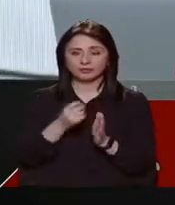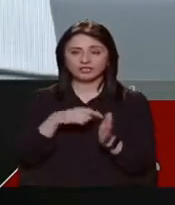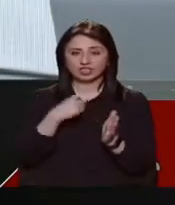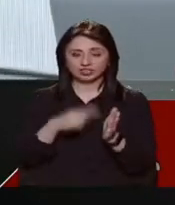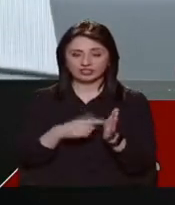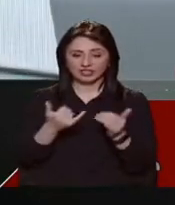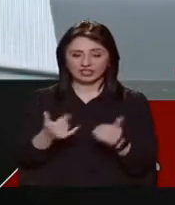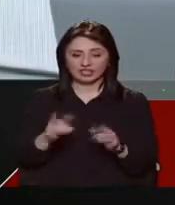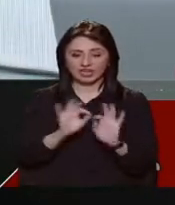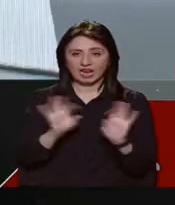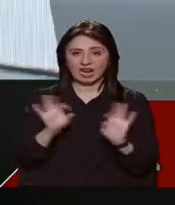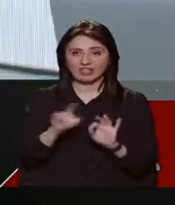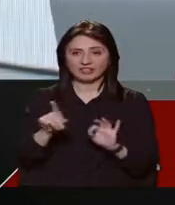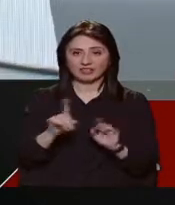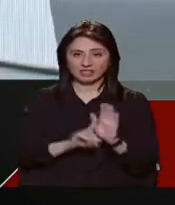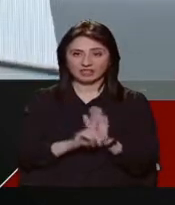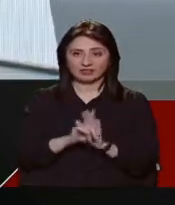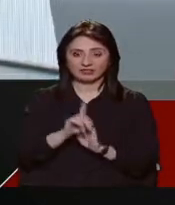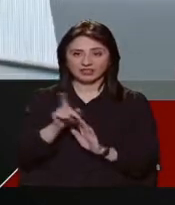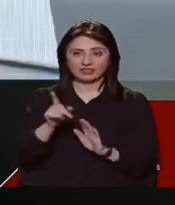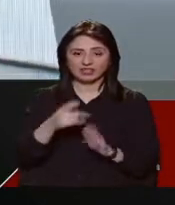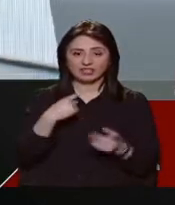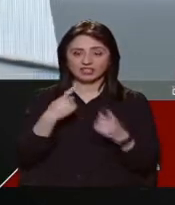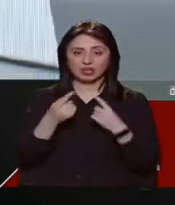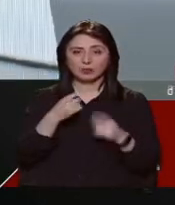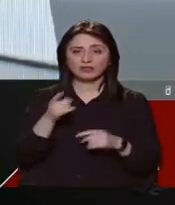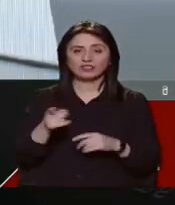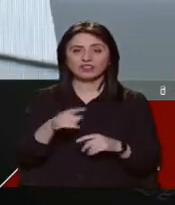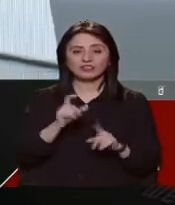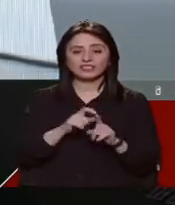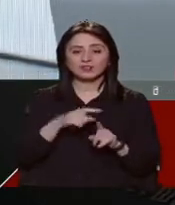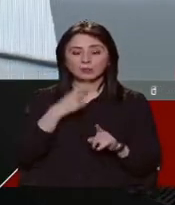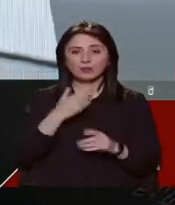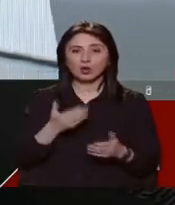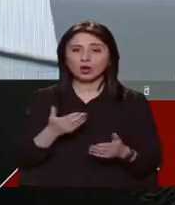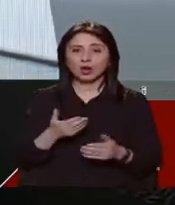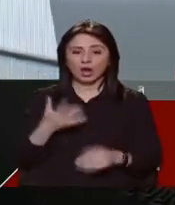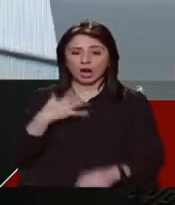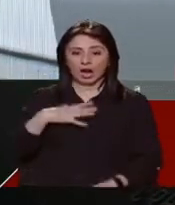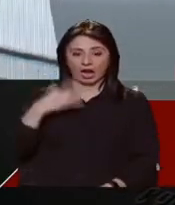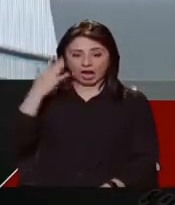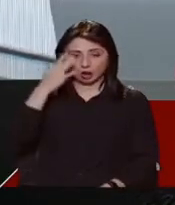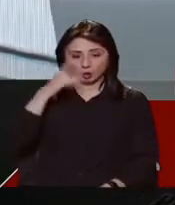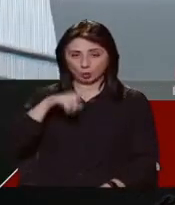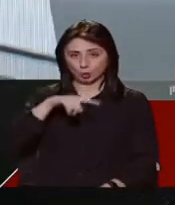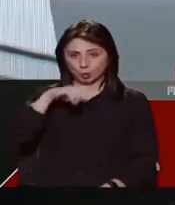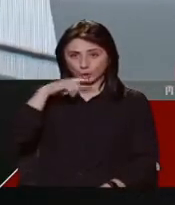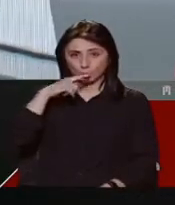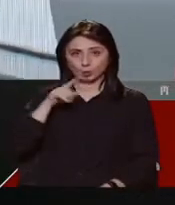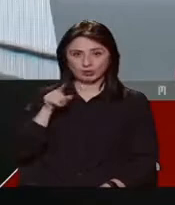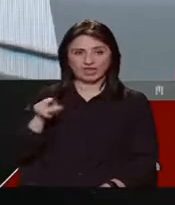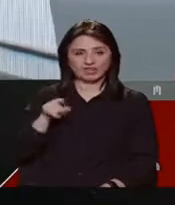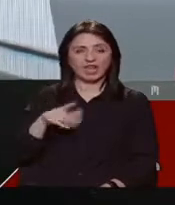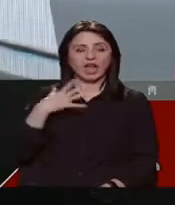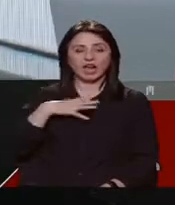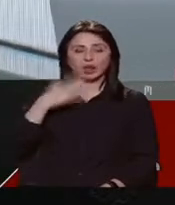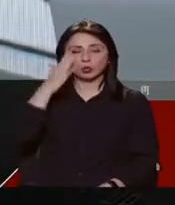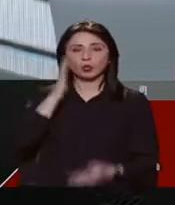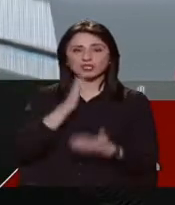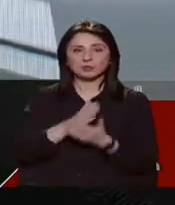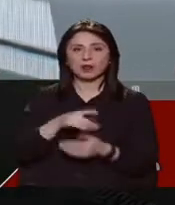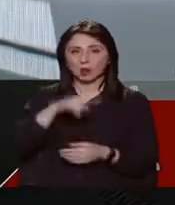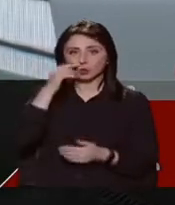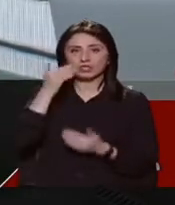კითხოთ, რომ დღეს თქვენი განცხადება, რითიც დავიწყე თქვენთან საუბარი, თქვენ ამბობდით, რომ ქართლოც გამოცნობას რუსეთს თუ ეძახი და ამბობ რომ პირდაპირ